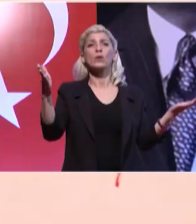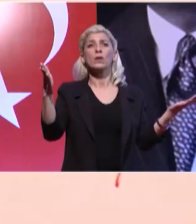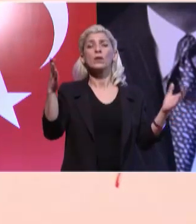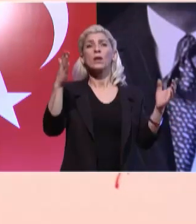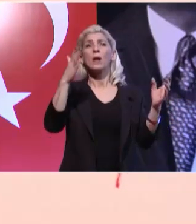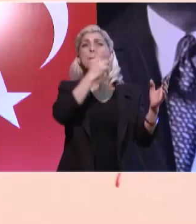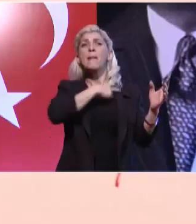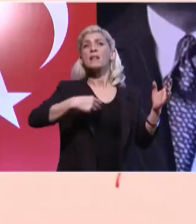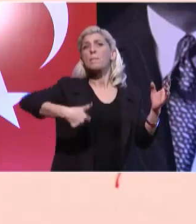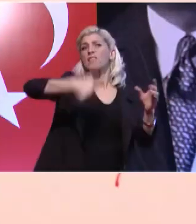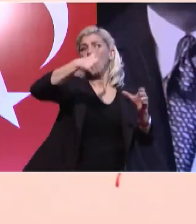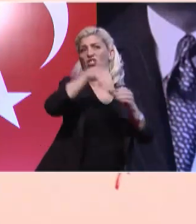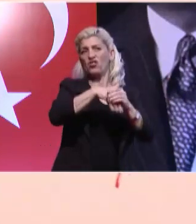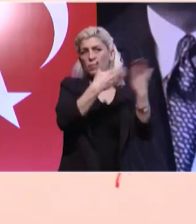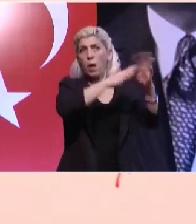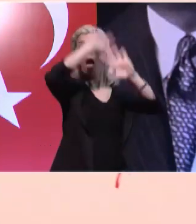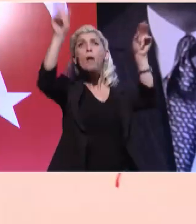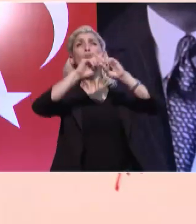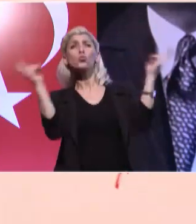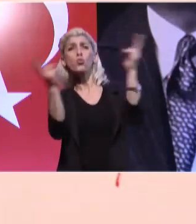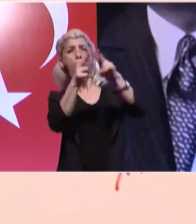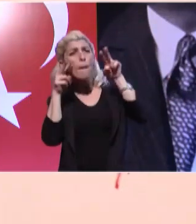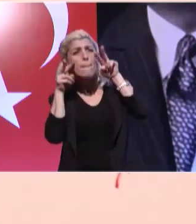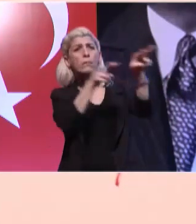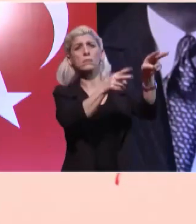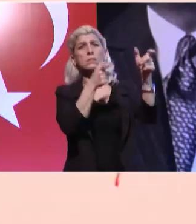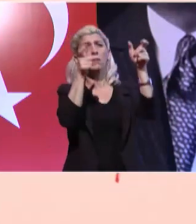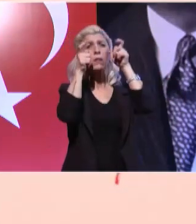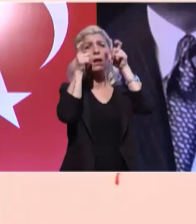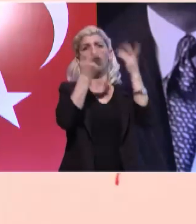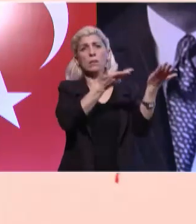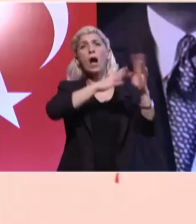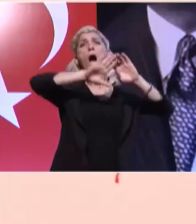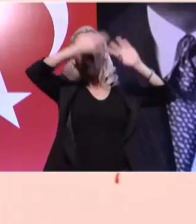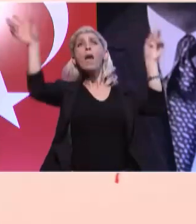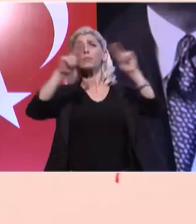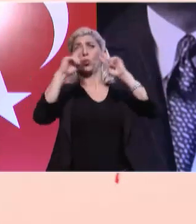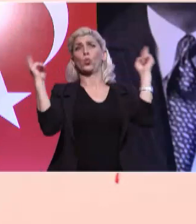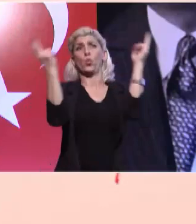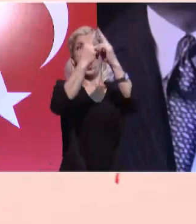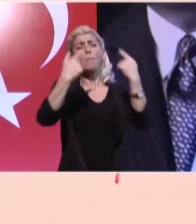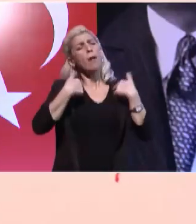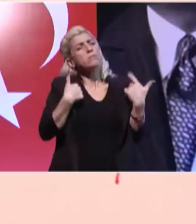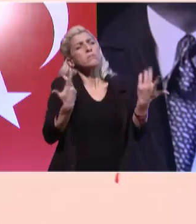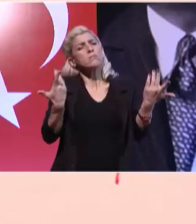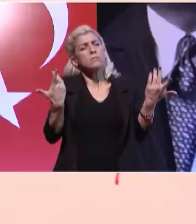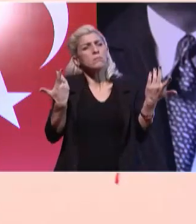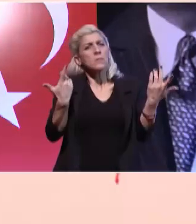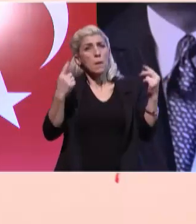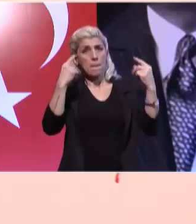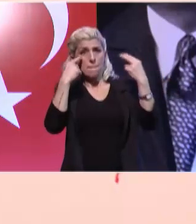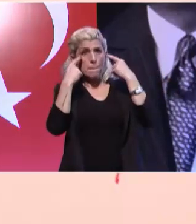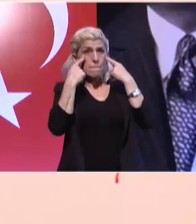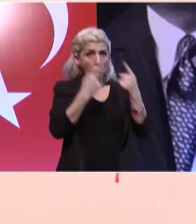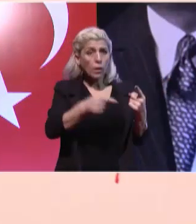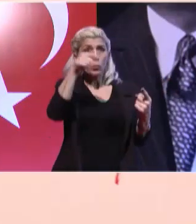oldu. Bütün dünya dikkatle izledi. Bütün dünyaya şu mesajı verdik aslında. Hep beraber. Bu ülkenin insanları